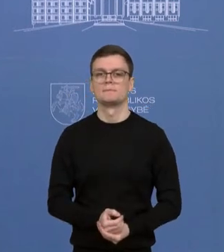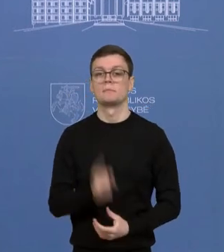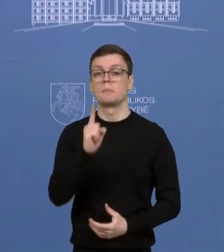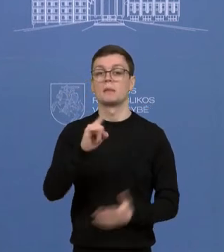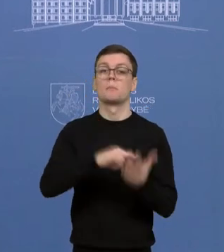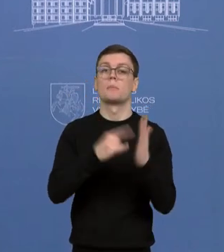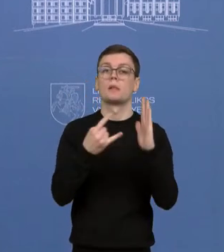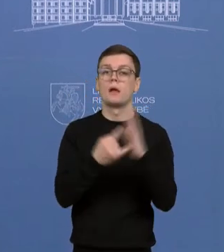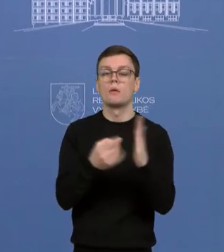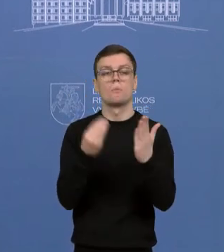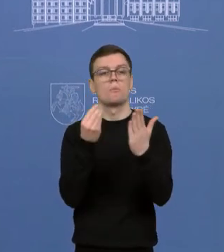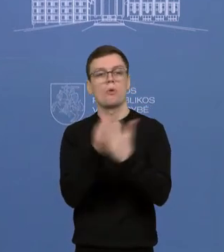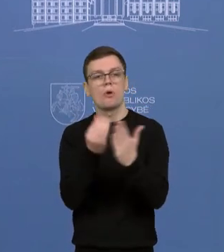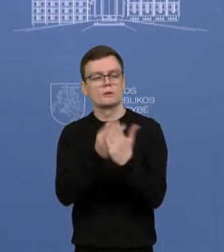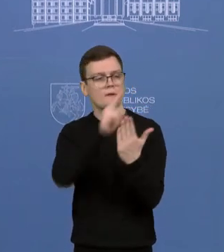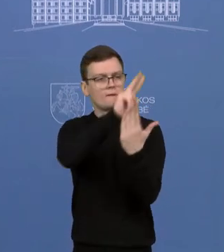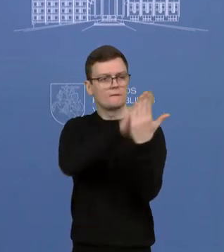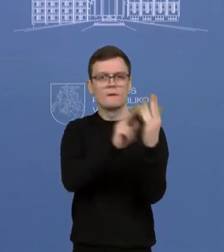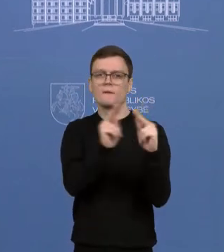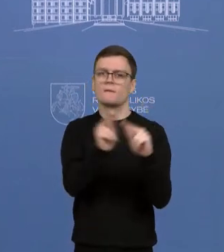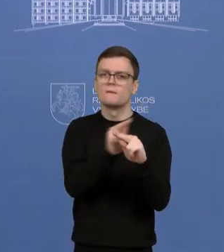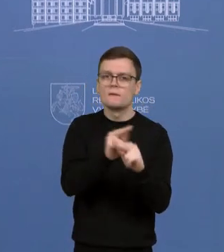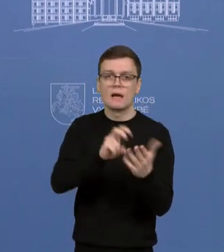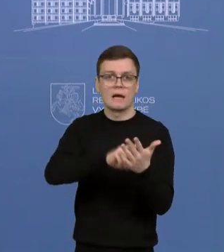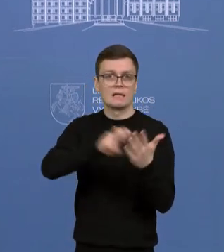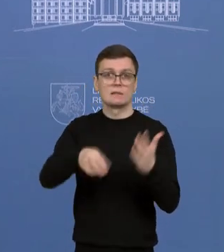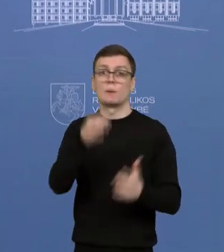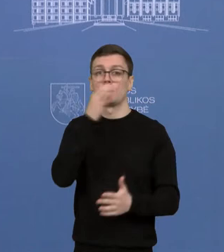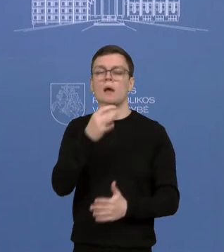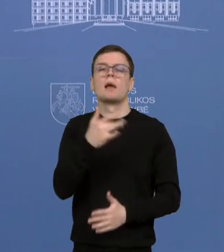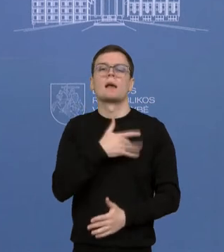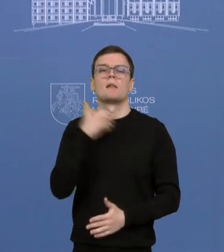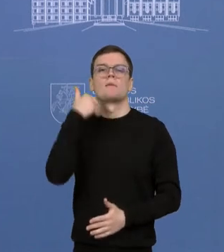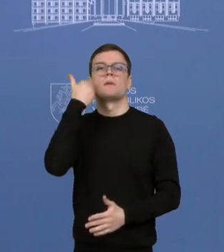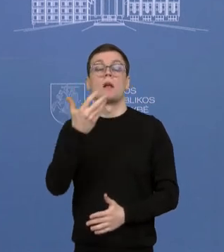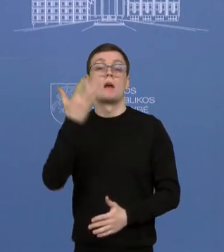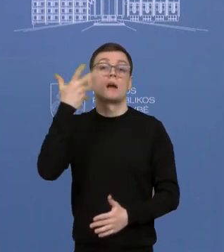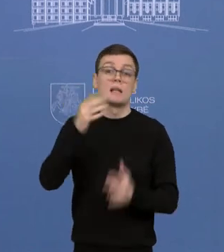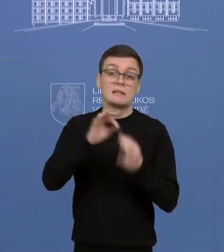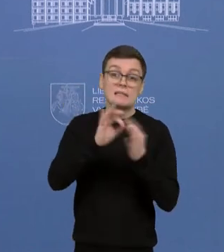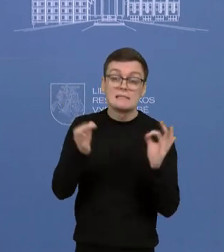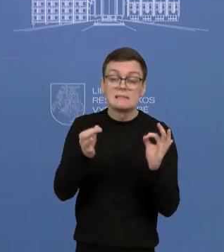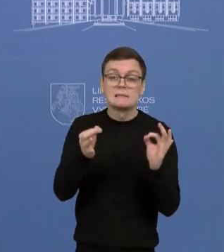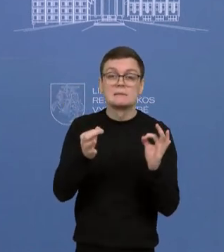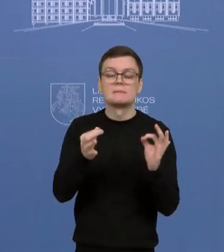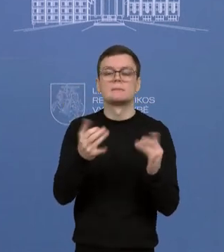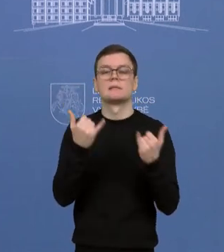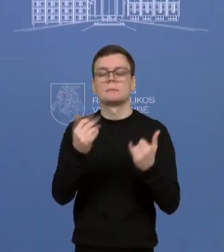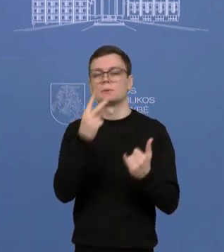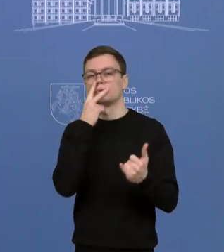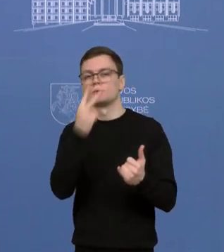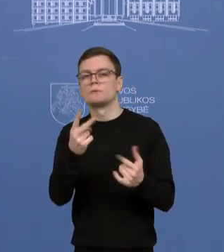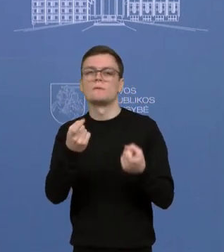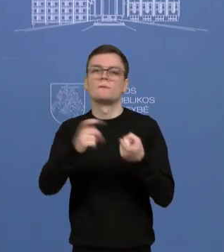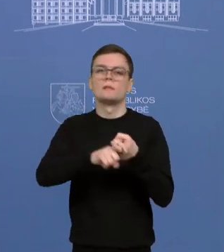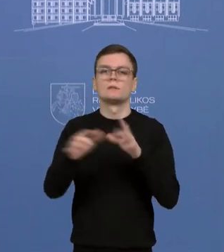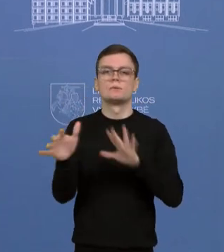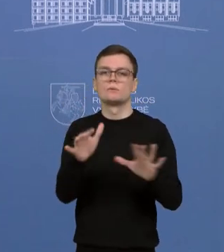peržiūrėti mokesčius neatsisakome, galbūt šiek tiek vėliau, kada tiksliai turbūt matysime nuo besikeičiančios